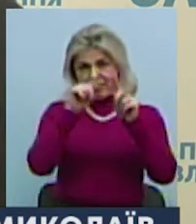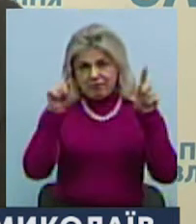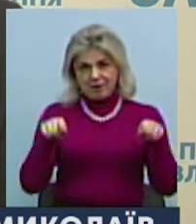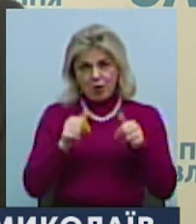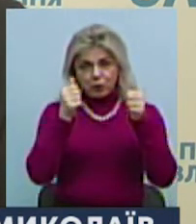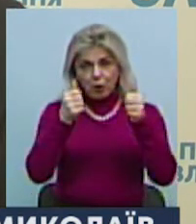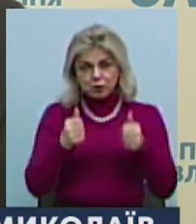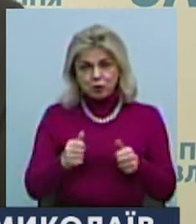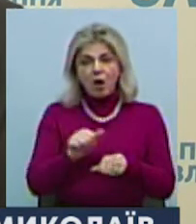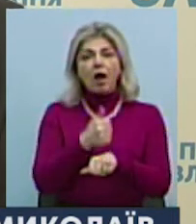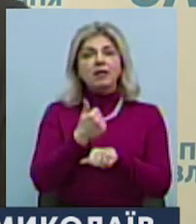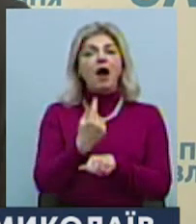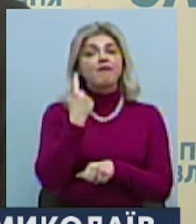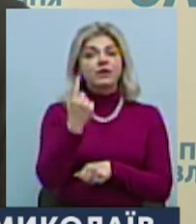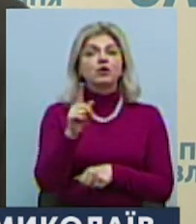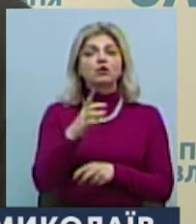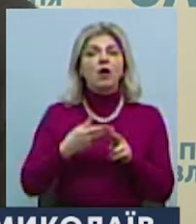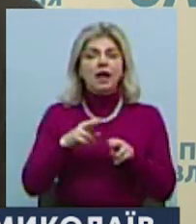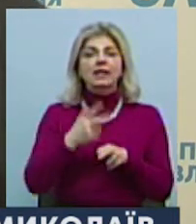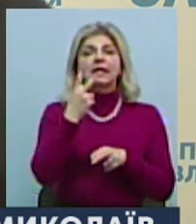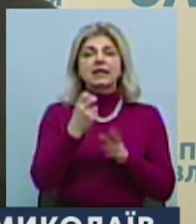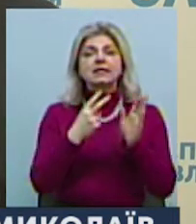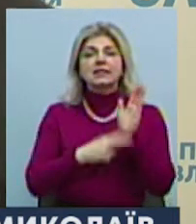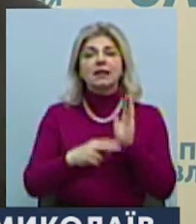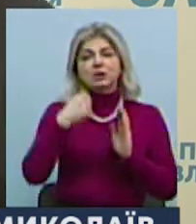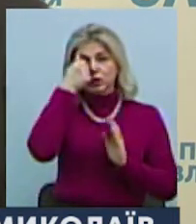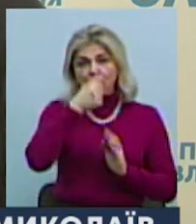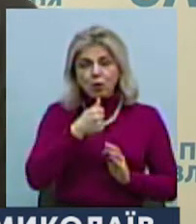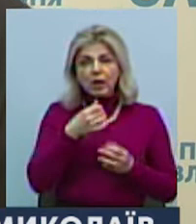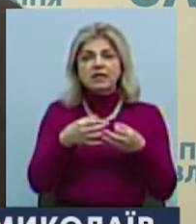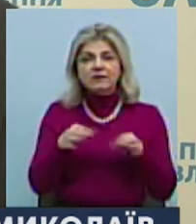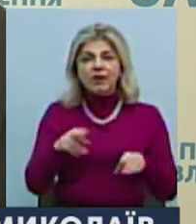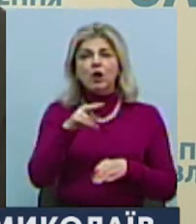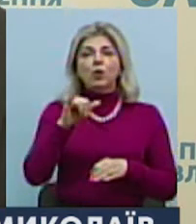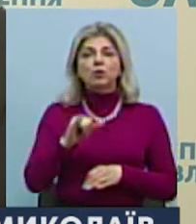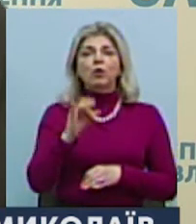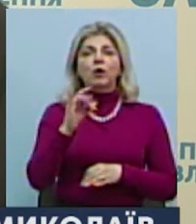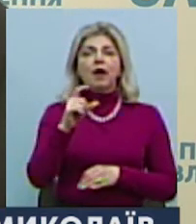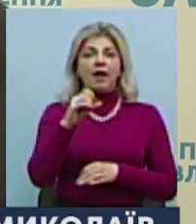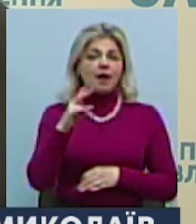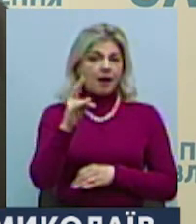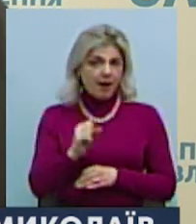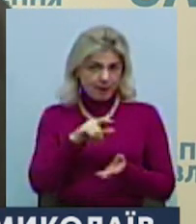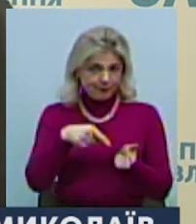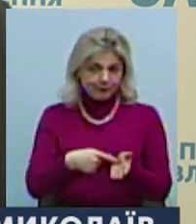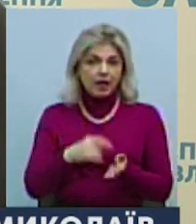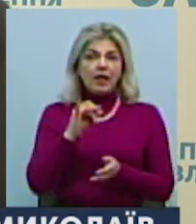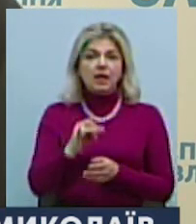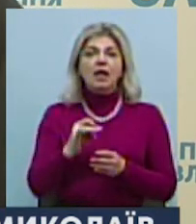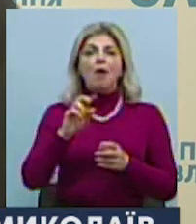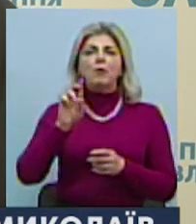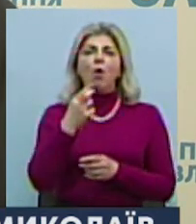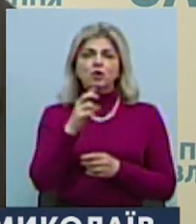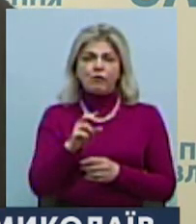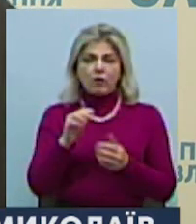Головний мій козир був, що це 370 років звільнення Дюнкерка. 370 років на супермаркеті не повісиш. Друге питання – бронзова дошка з